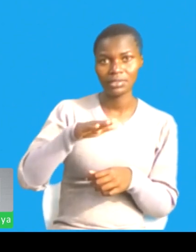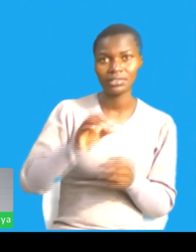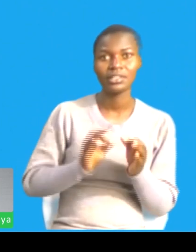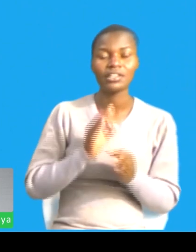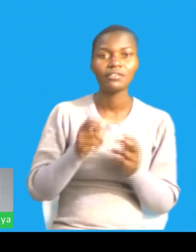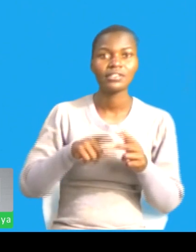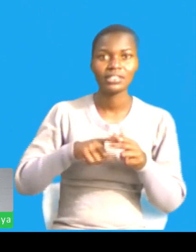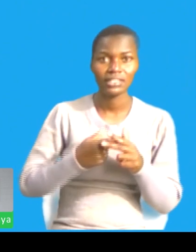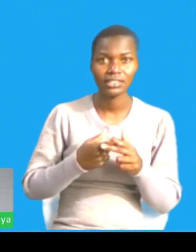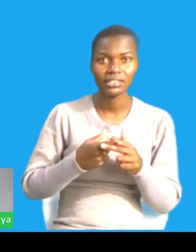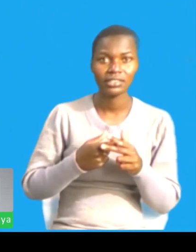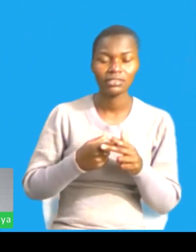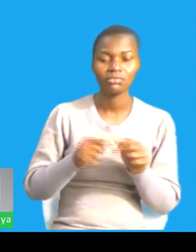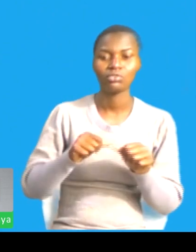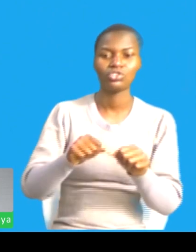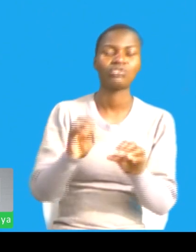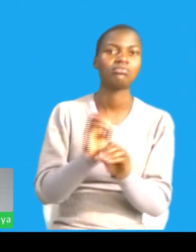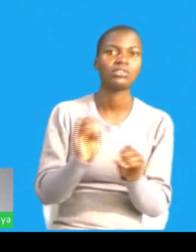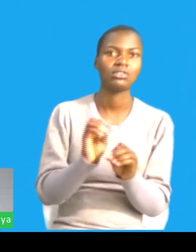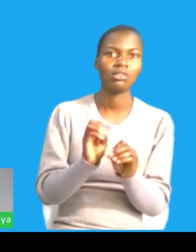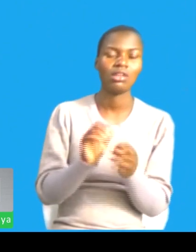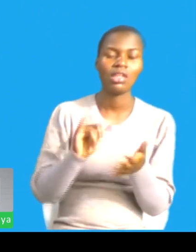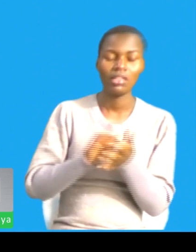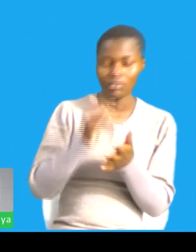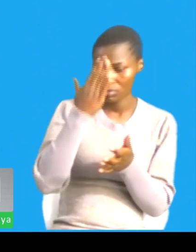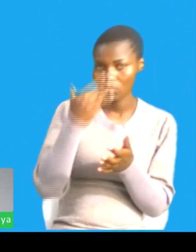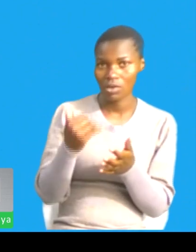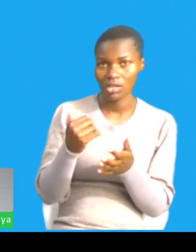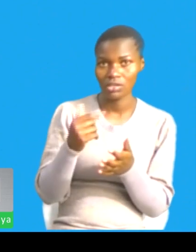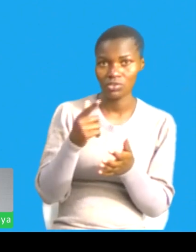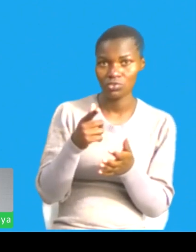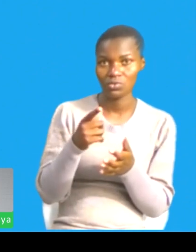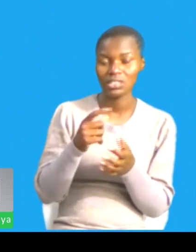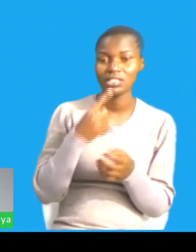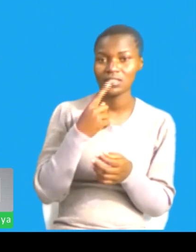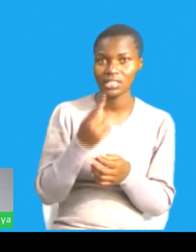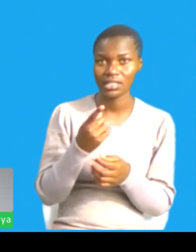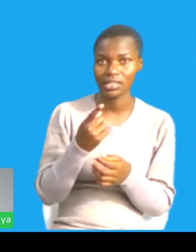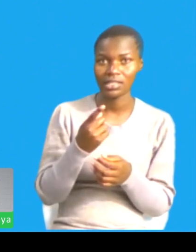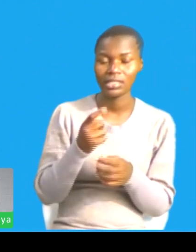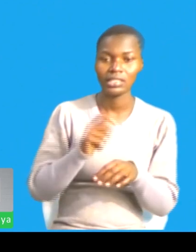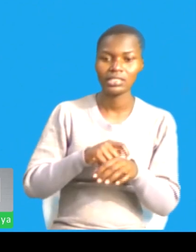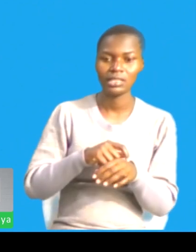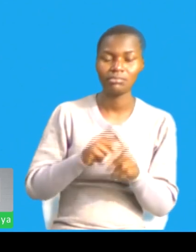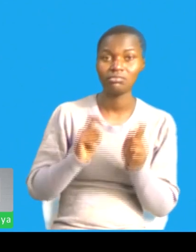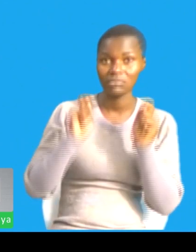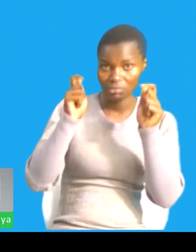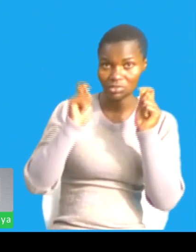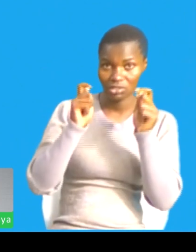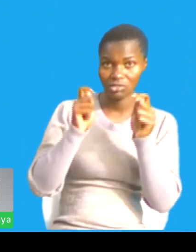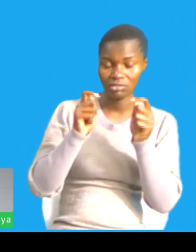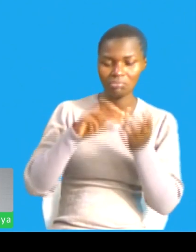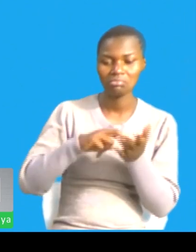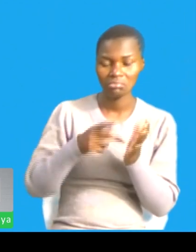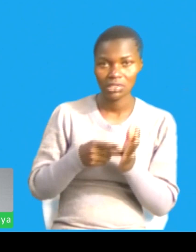labda haitatoka huko mbele. And that is why then you will justify wakikuja kwa demo, because it means that tumejaribu kule